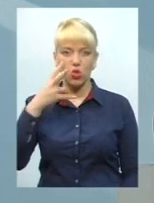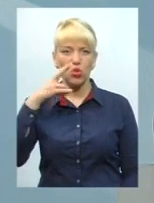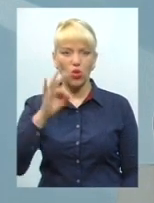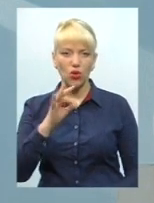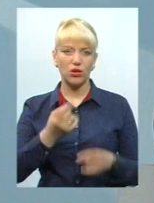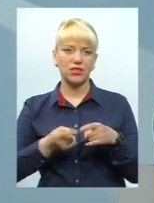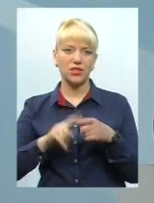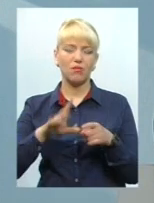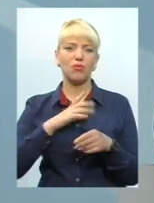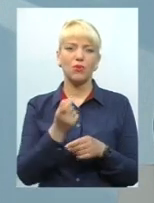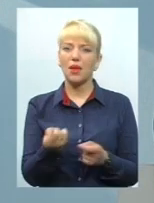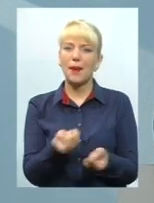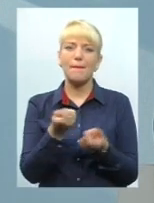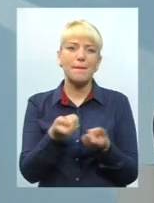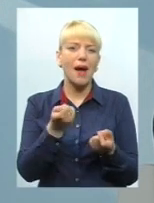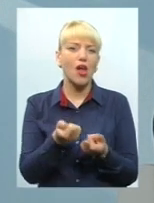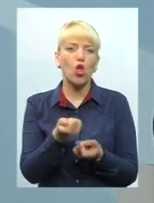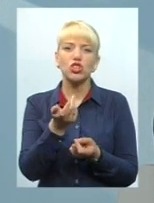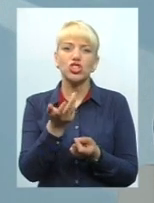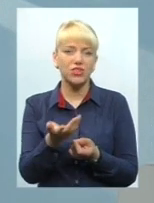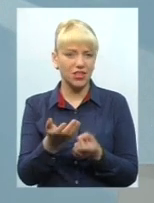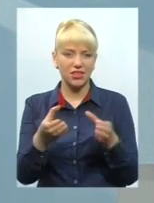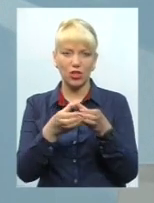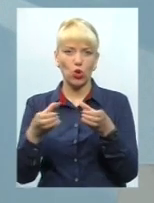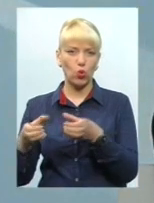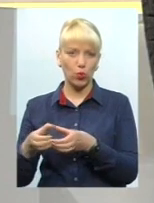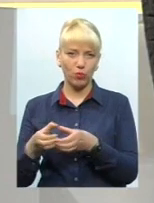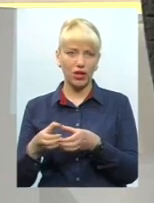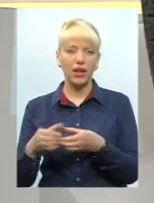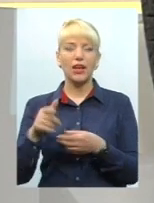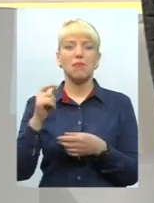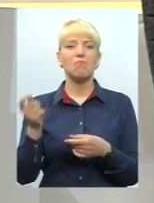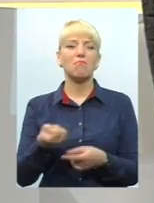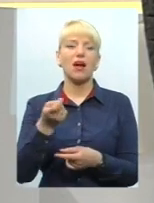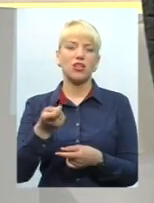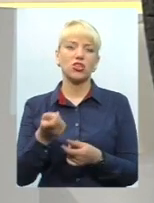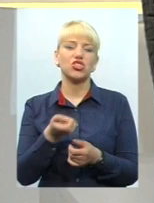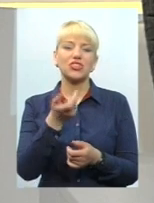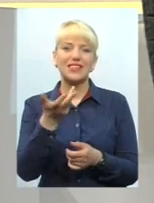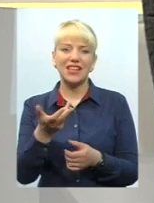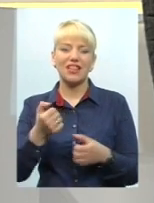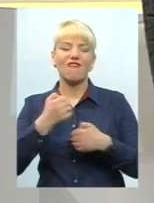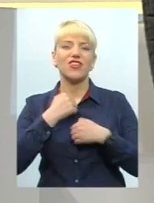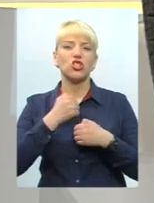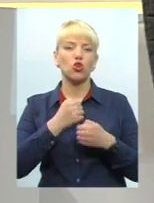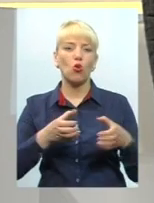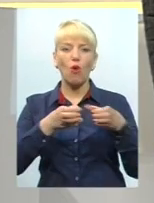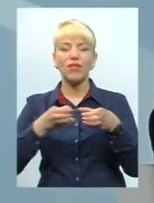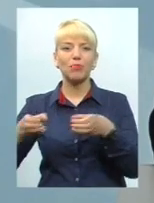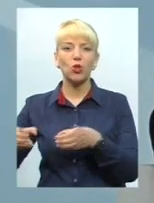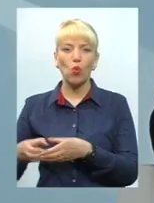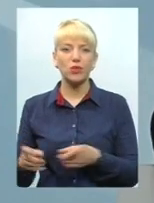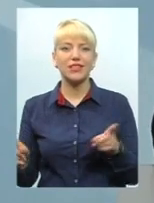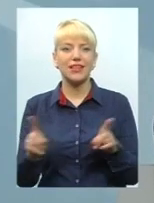це були малочисельні групи, верніше, значить, малочисельні військові підрозділи, які, ну,